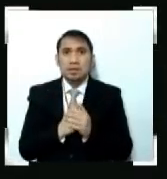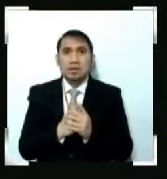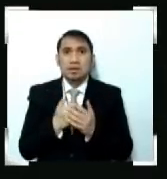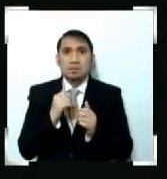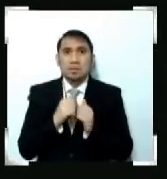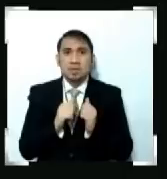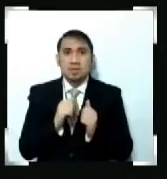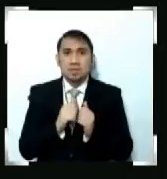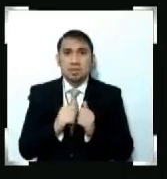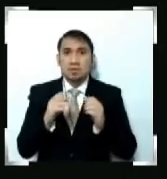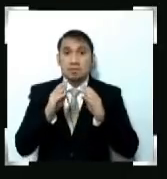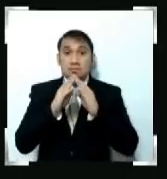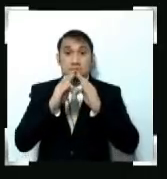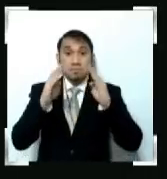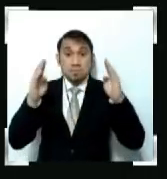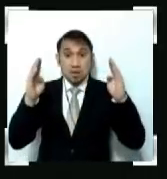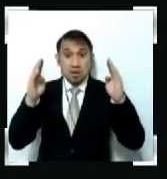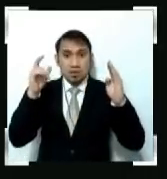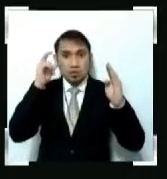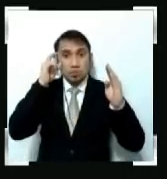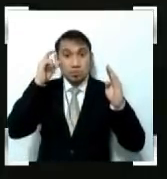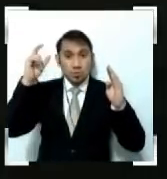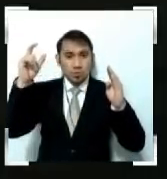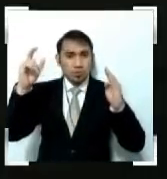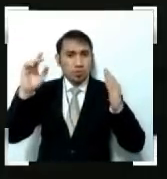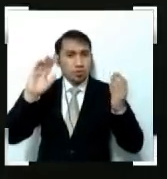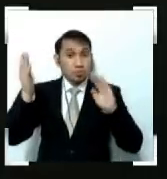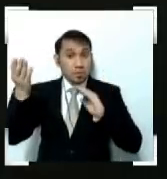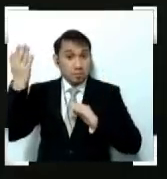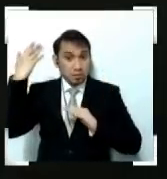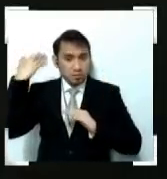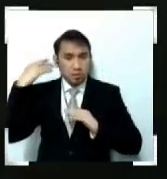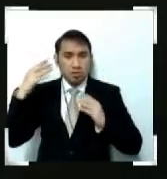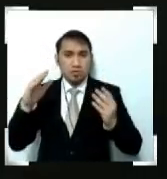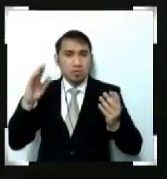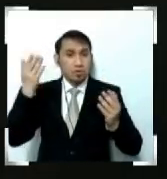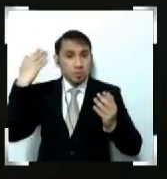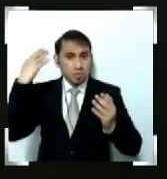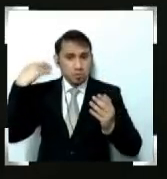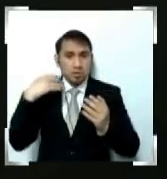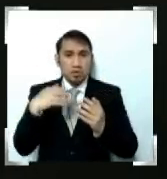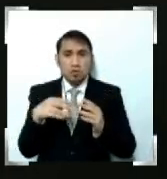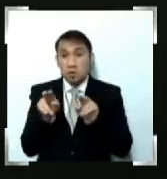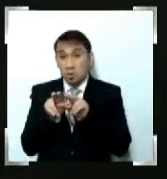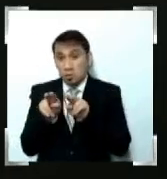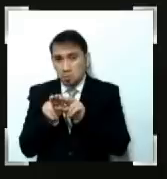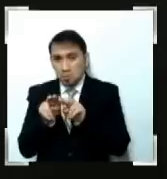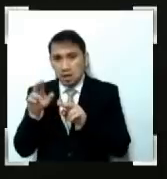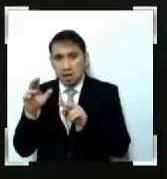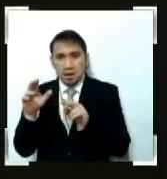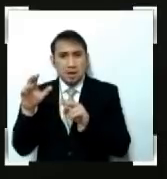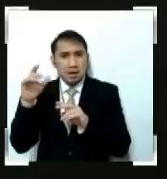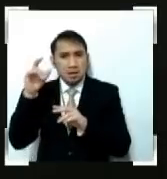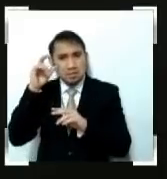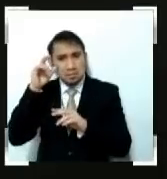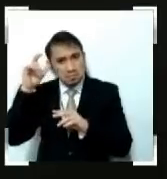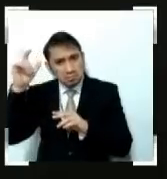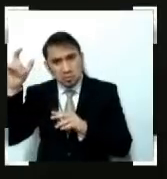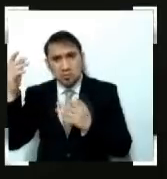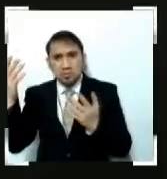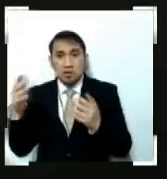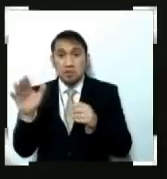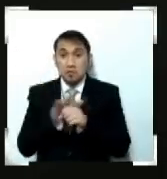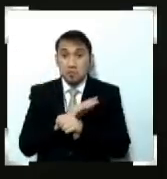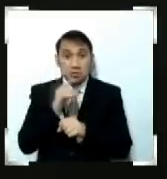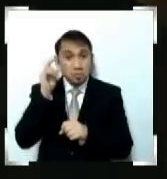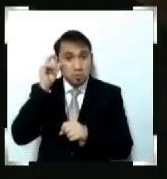hamak ang moon kumpara sa pangkaraniwang regular na full moon.